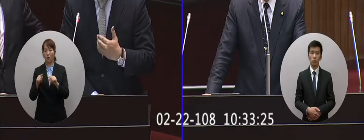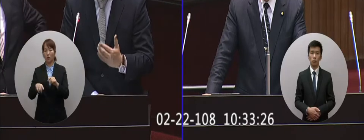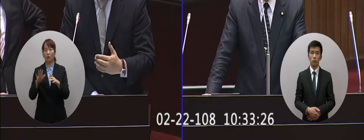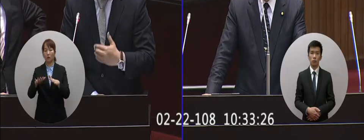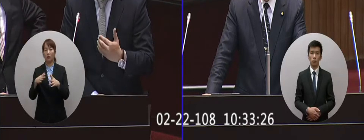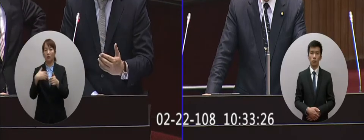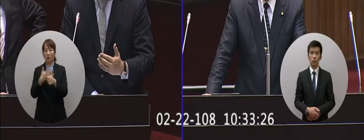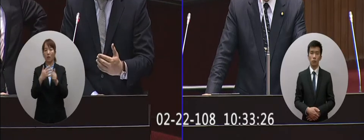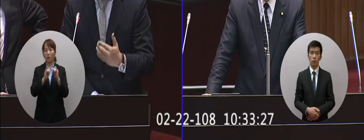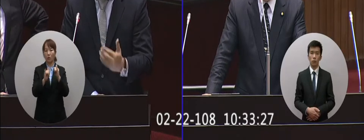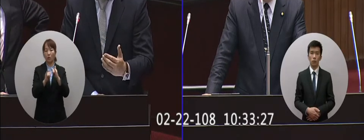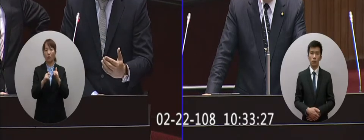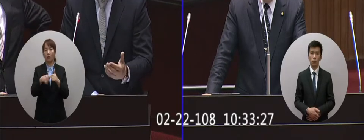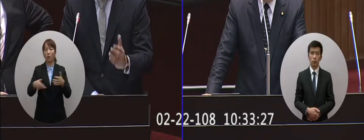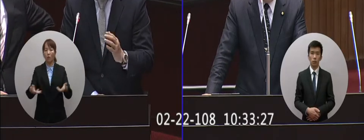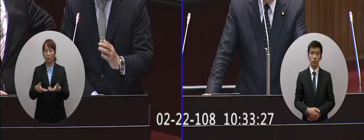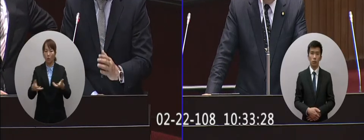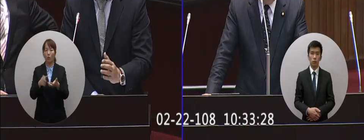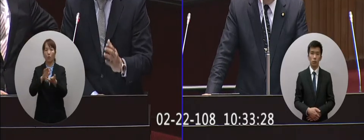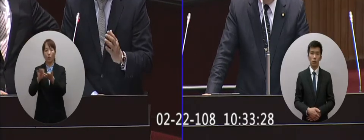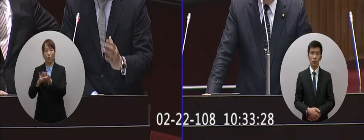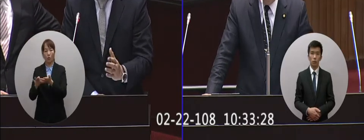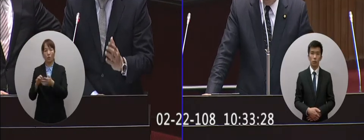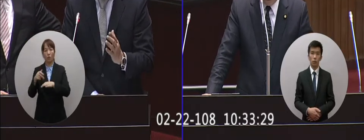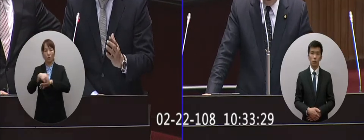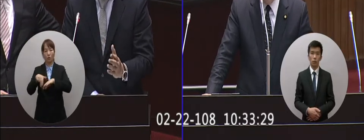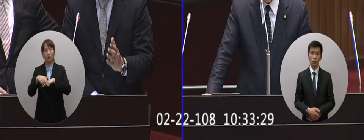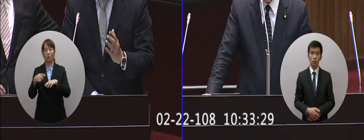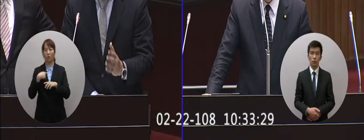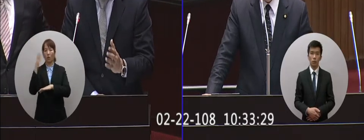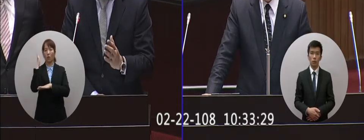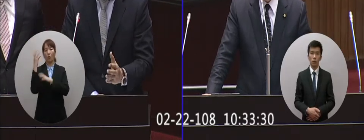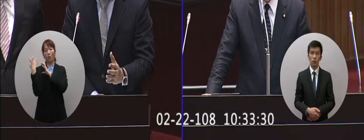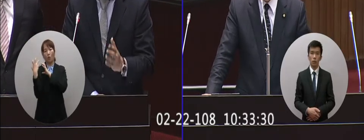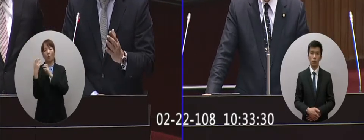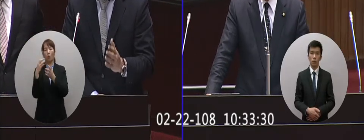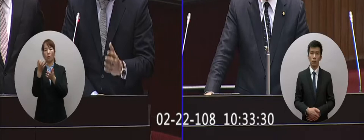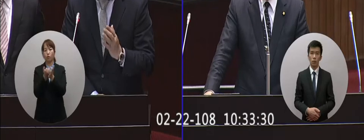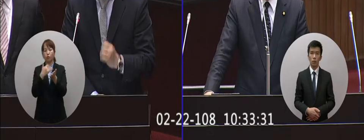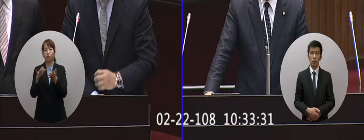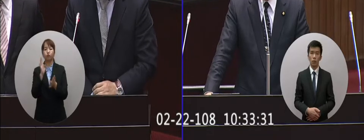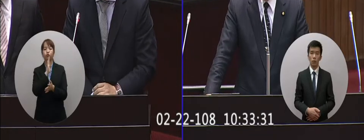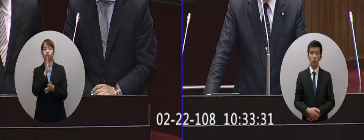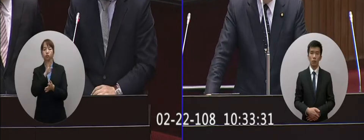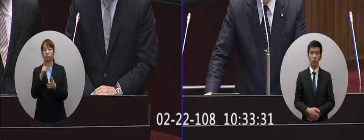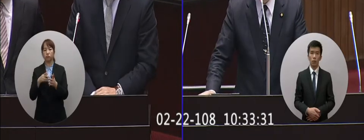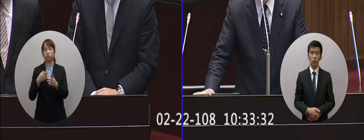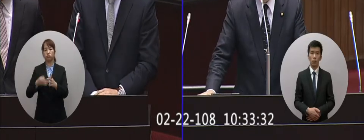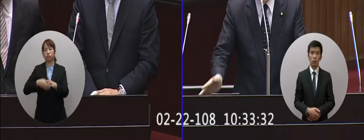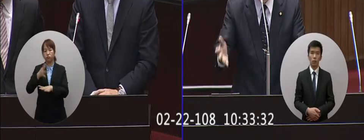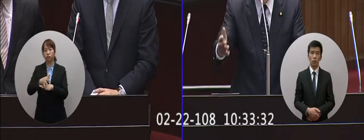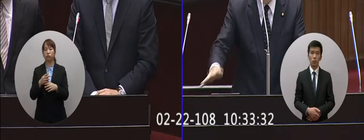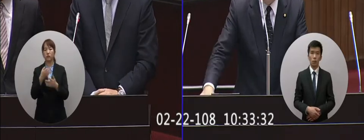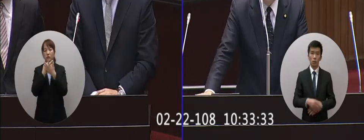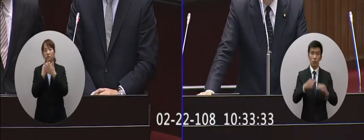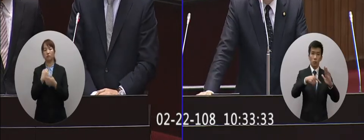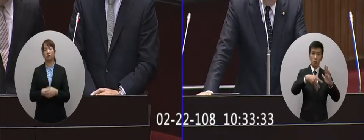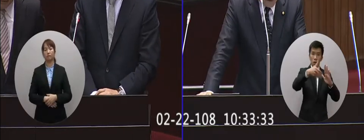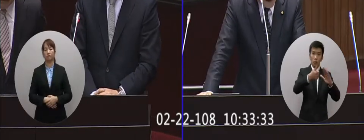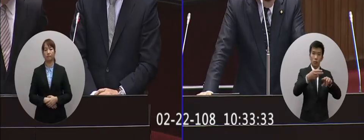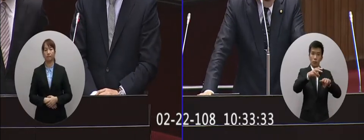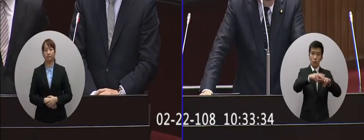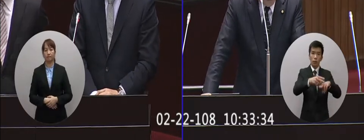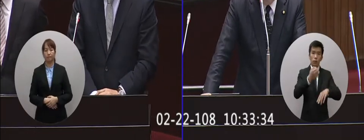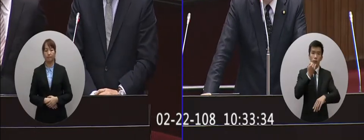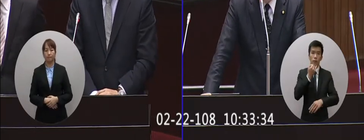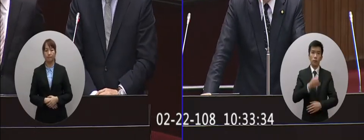出来让民间可以开发利用，我们也可以不用花费这么多国家的预算在投资上面。 院长你可以请坐。